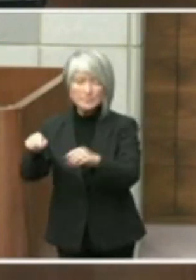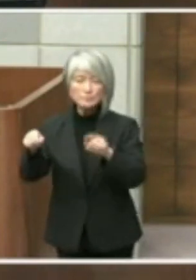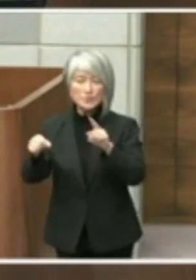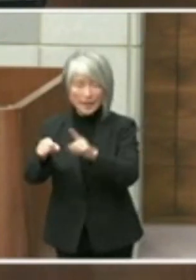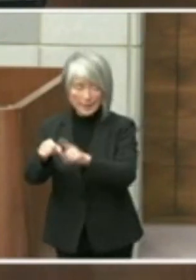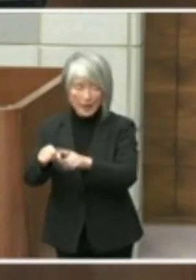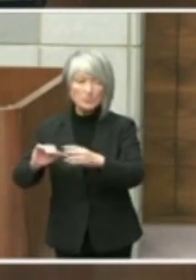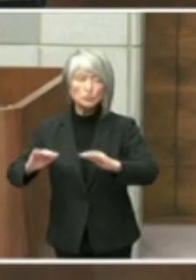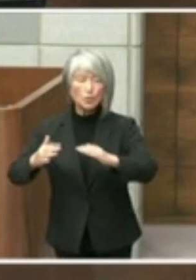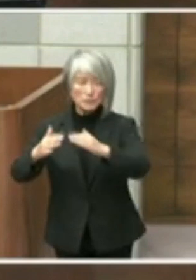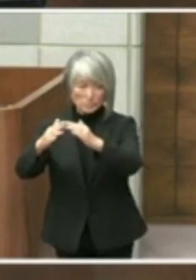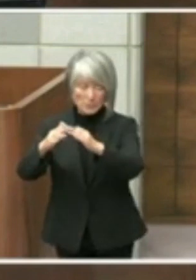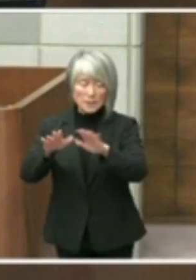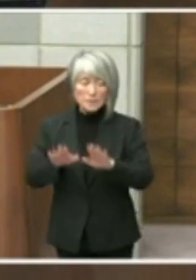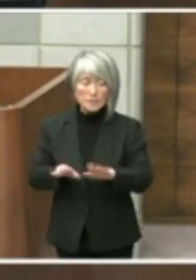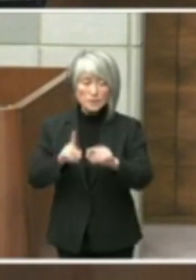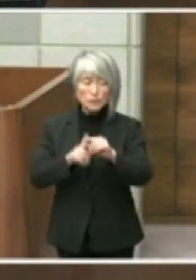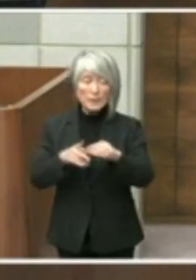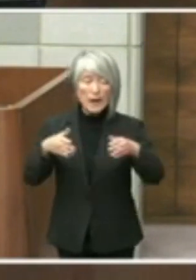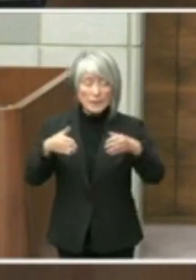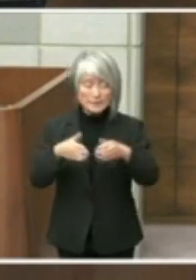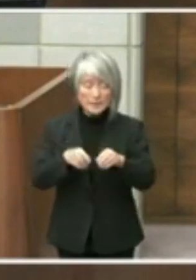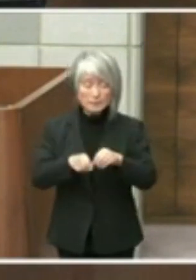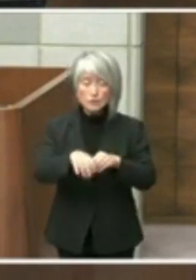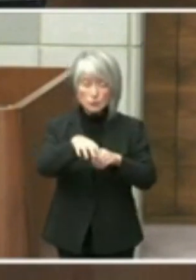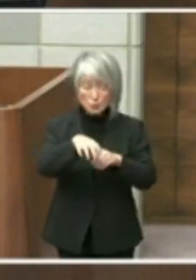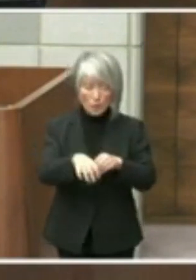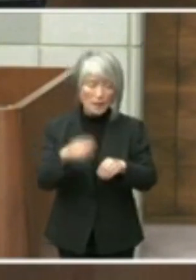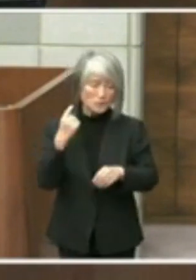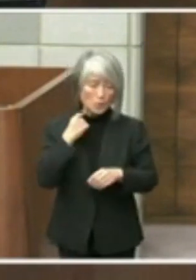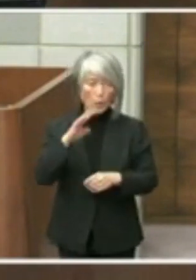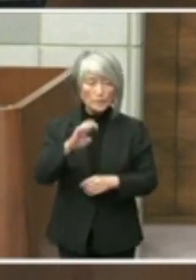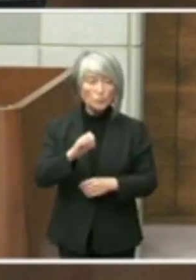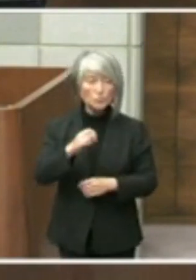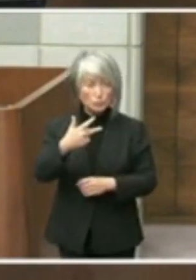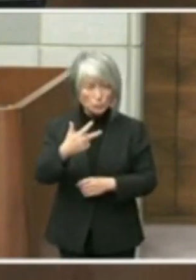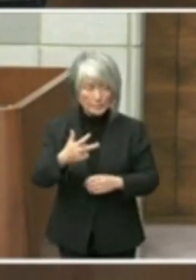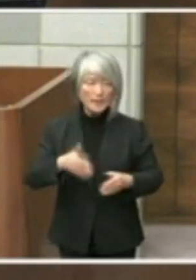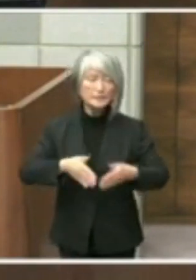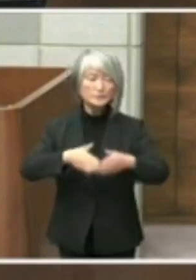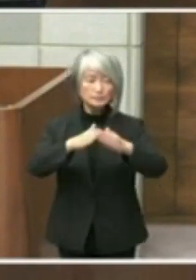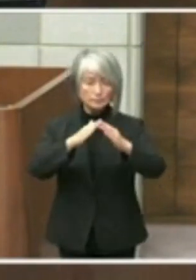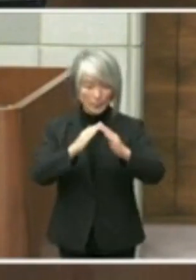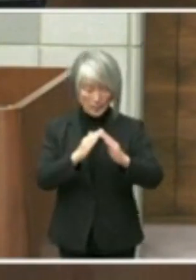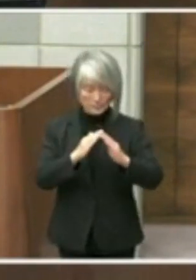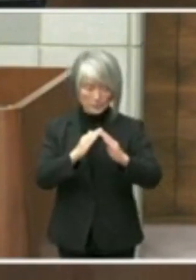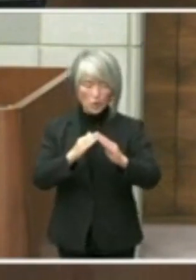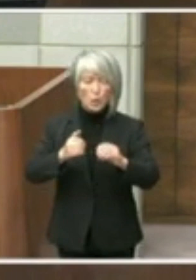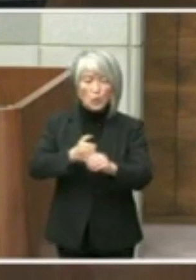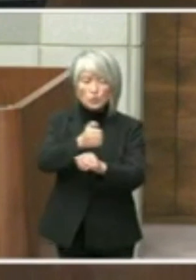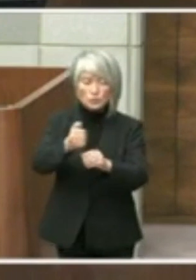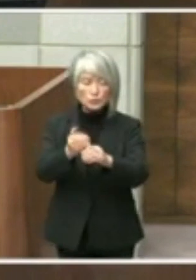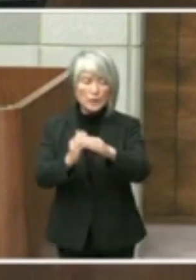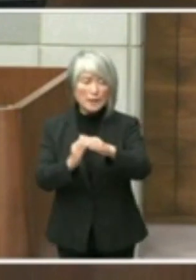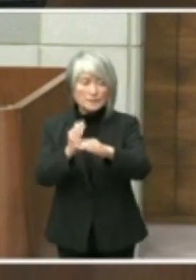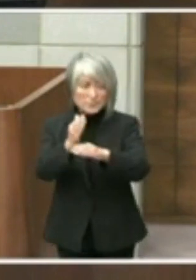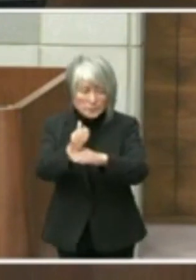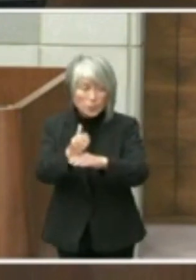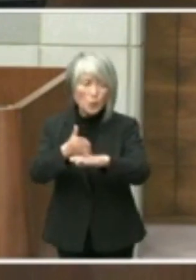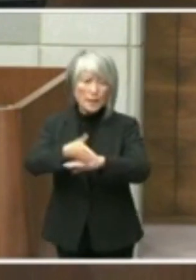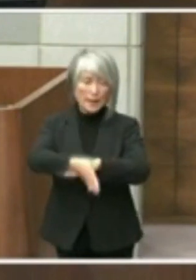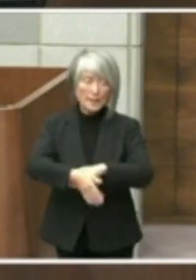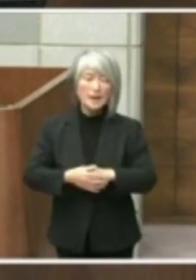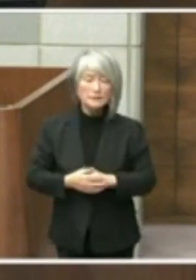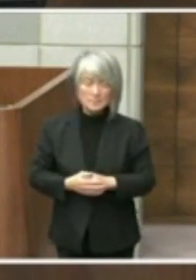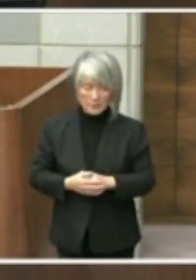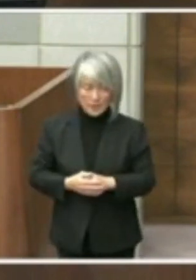が、現在の中崎文書は昭和47年に建築され、50年以上が経過し、老朽